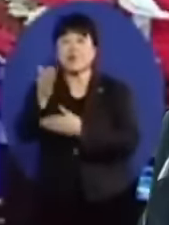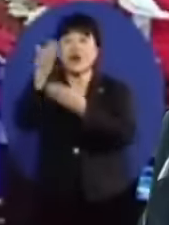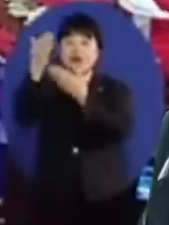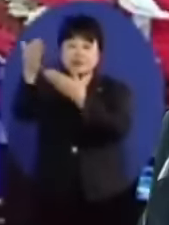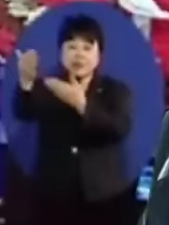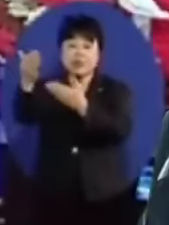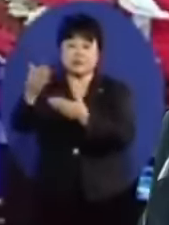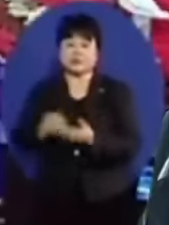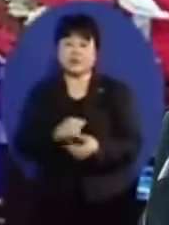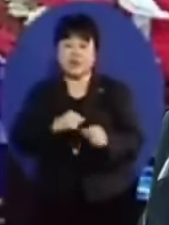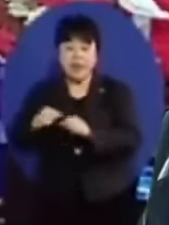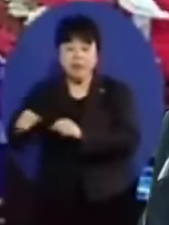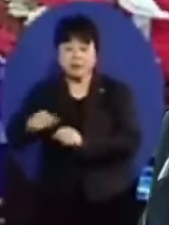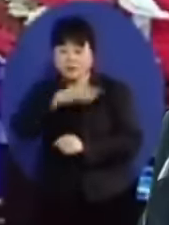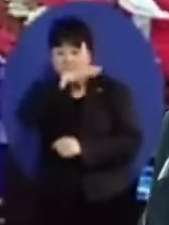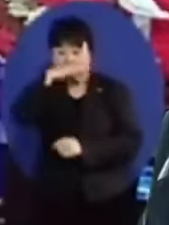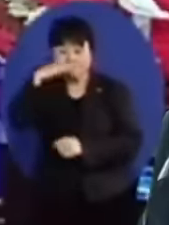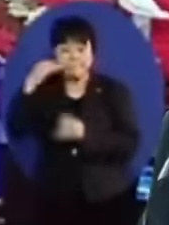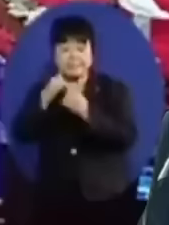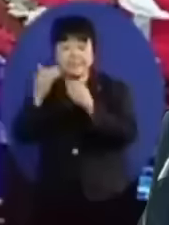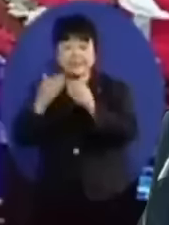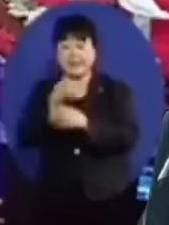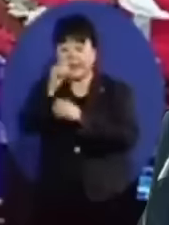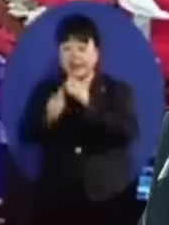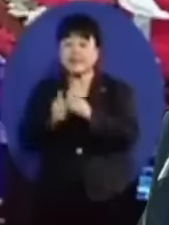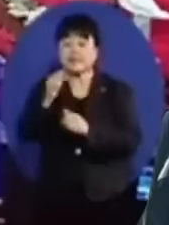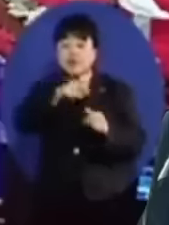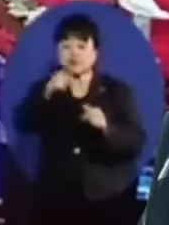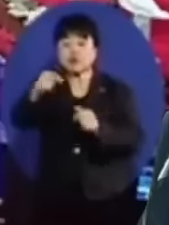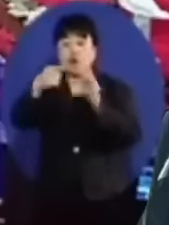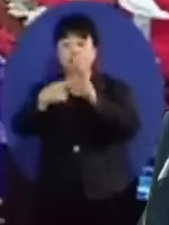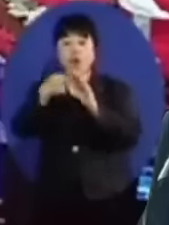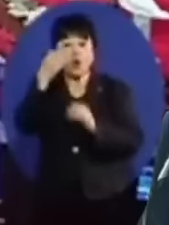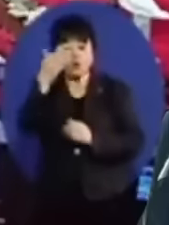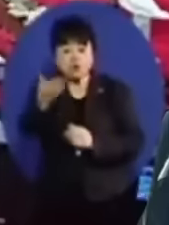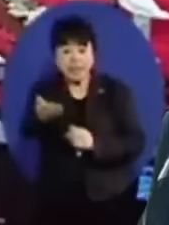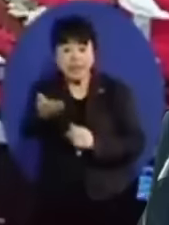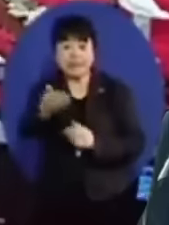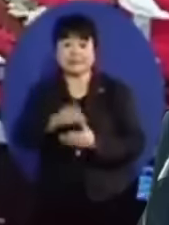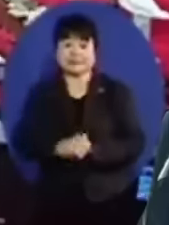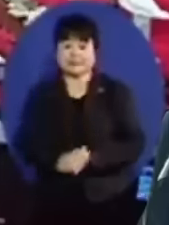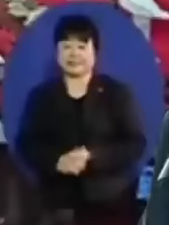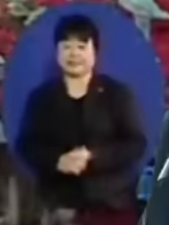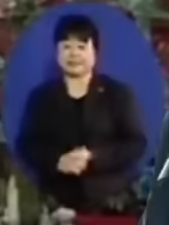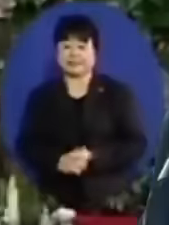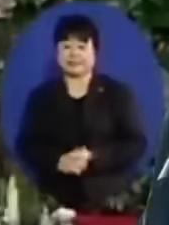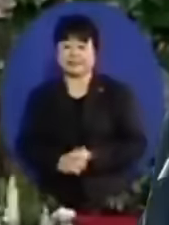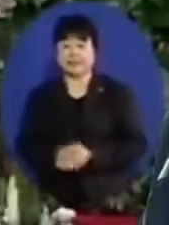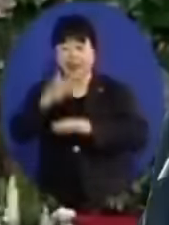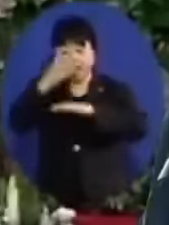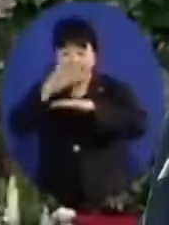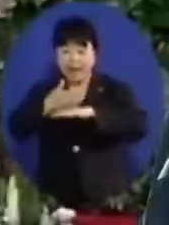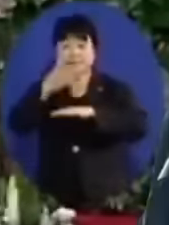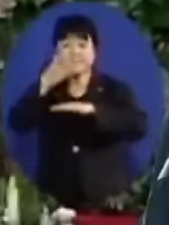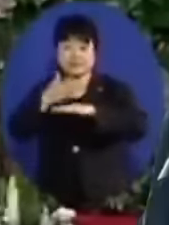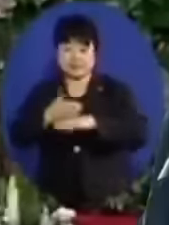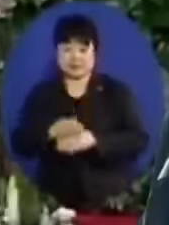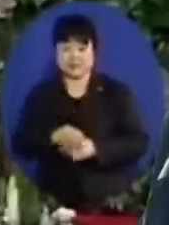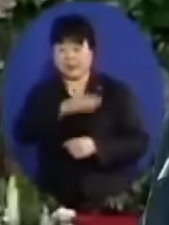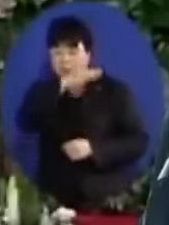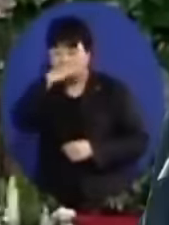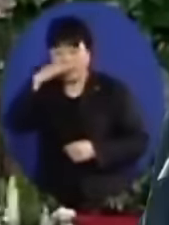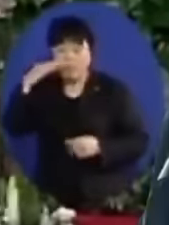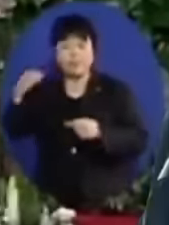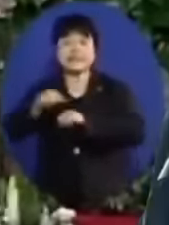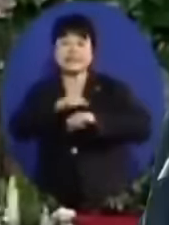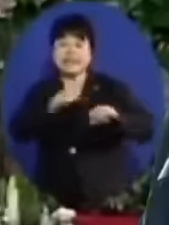하나니 그 행위를 옳게 하는 자에게 내가 하나님의 구원을 보이리라. 우리가 감사하는 것이 올바른 행위를